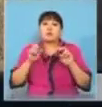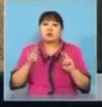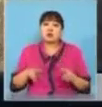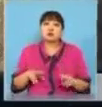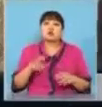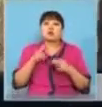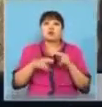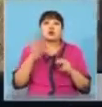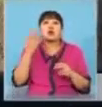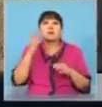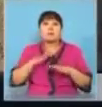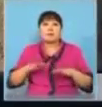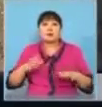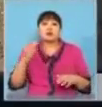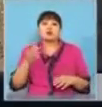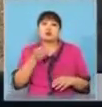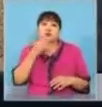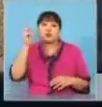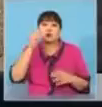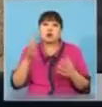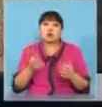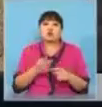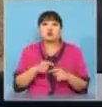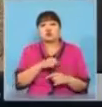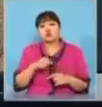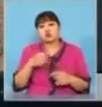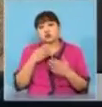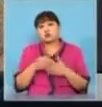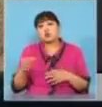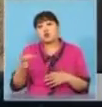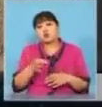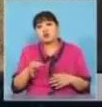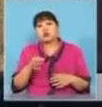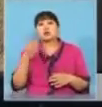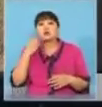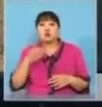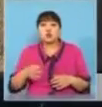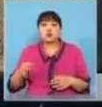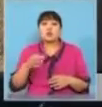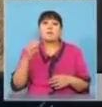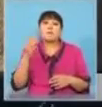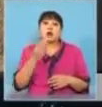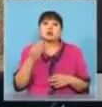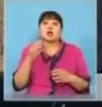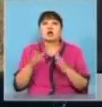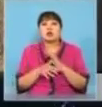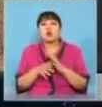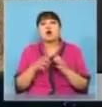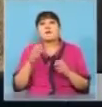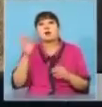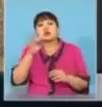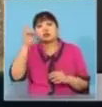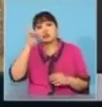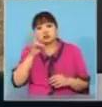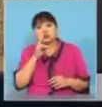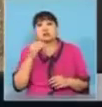мамандықтарымыз бітірген балдар тамаша білім алып, осы өзіміздің облыстың, мынау Қызылорда облысына, Маңғыстауға, Атырауға, Батыс